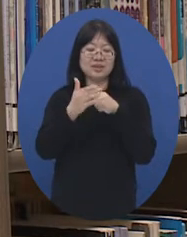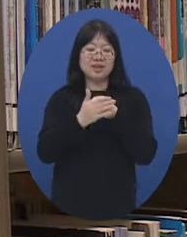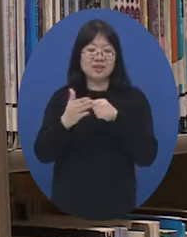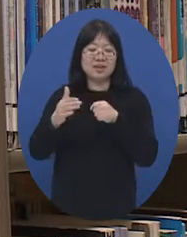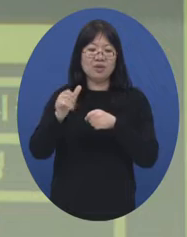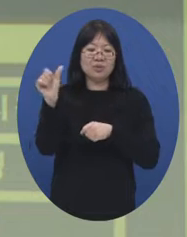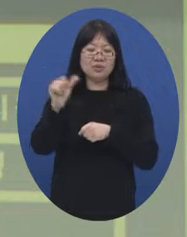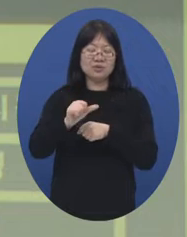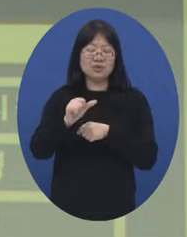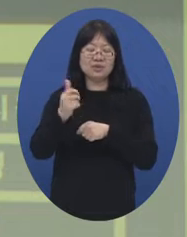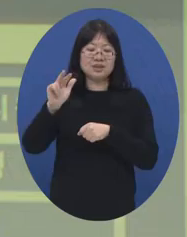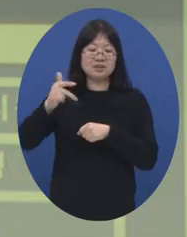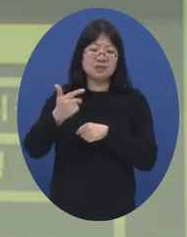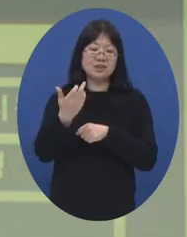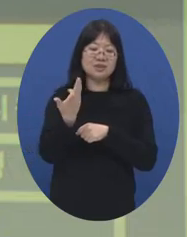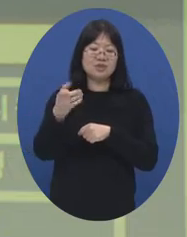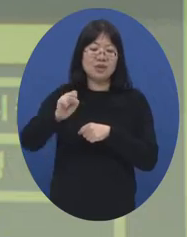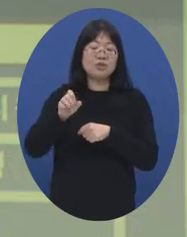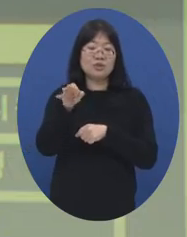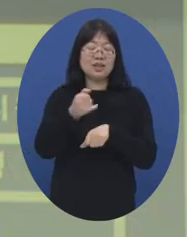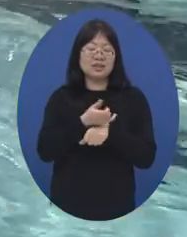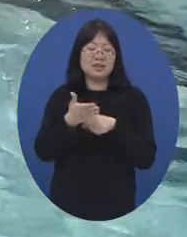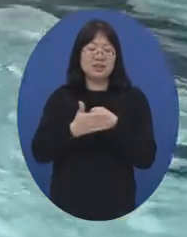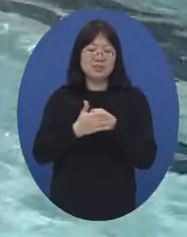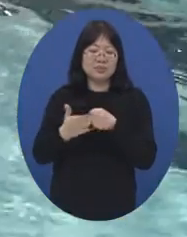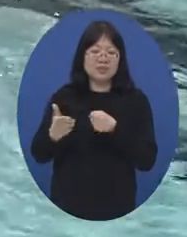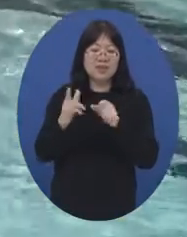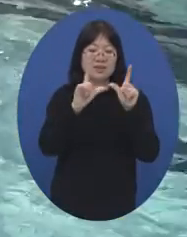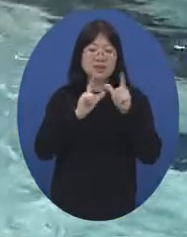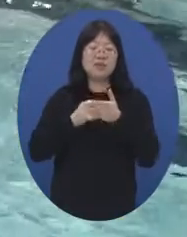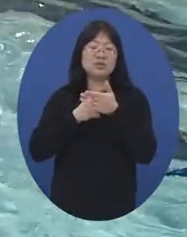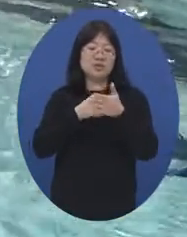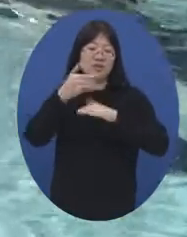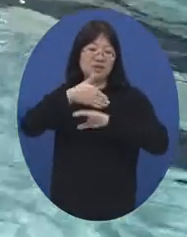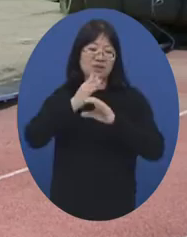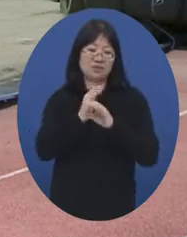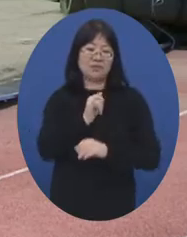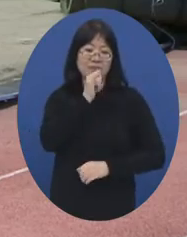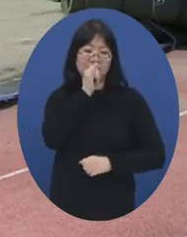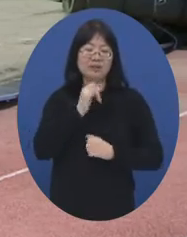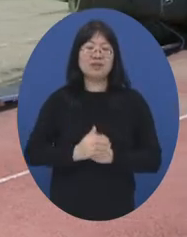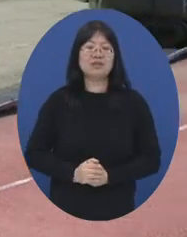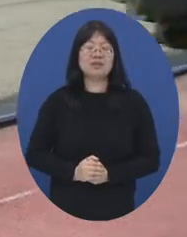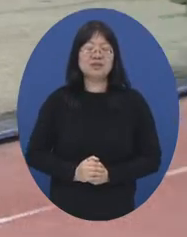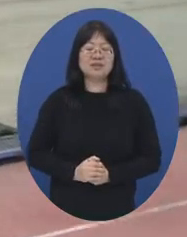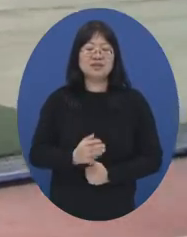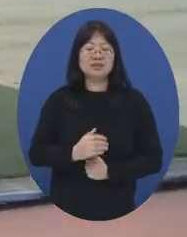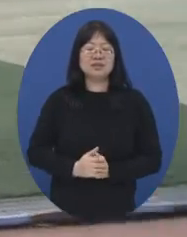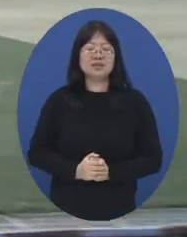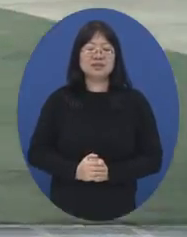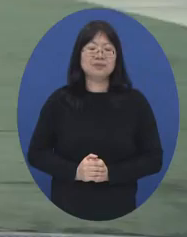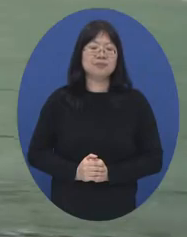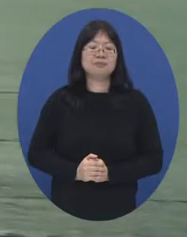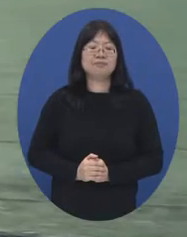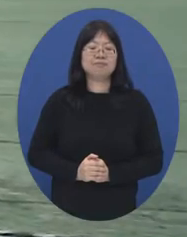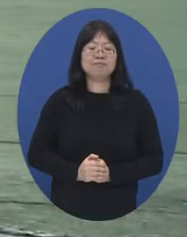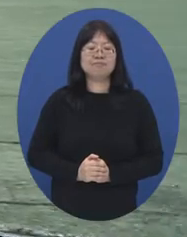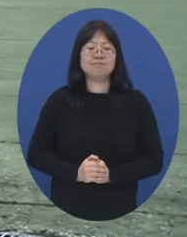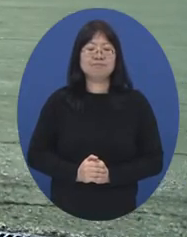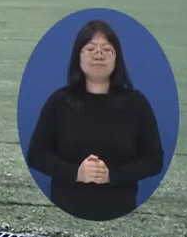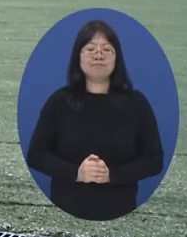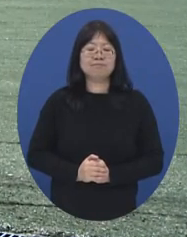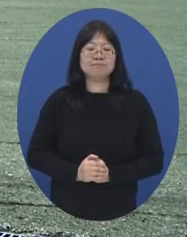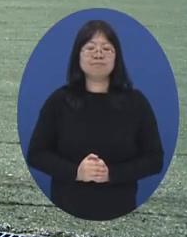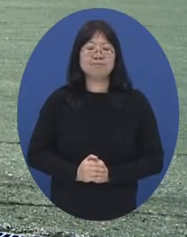5719 억원을 투자해 생활에 소시 사업을 추진할 계획입니다 경기 줄 tv 김태 입니다